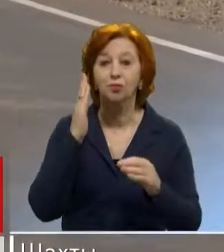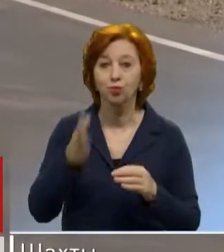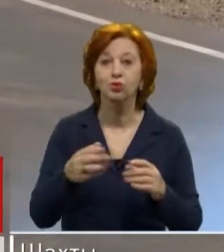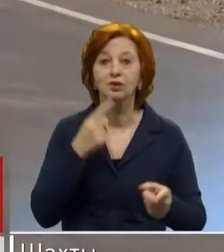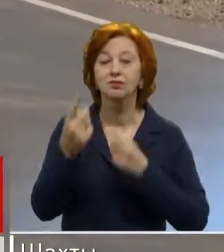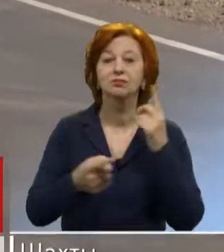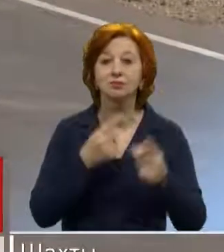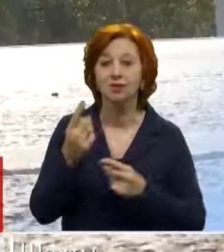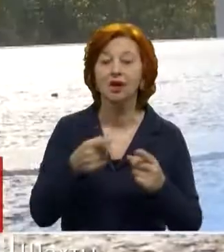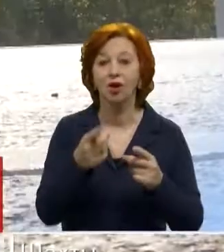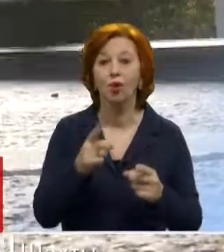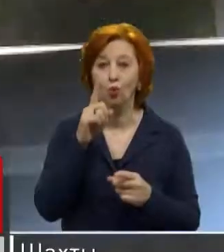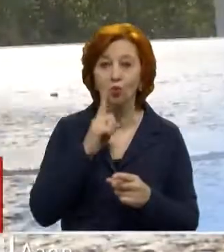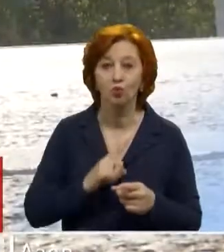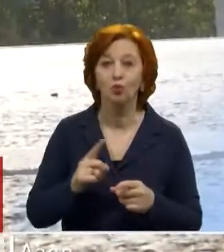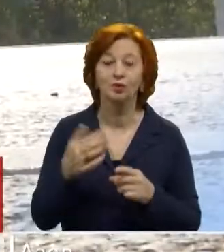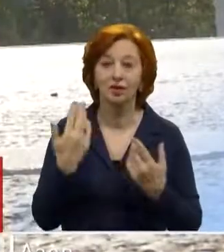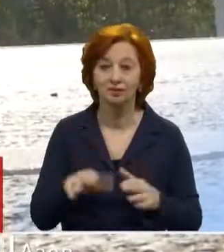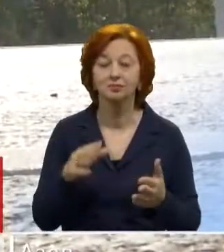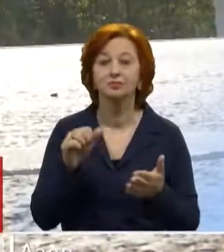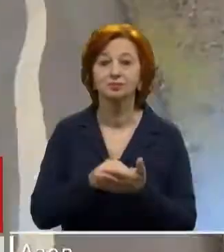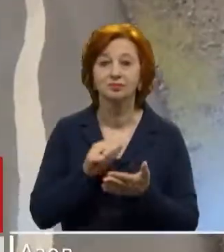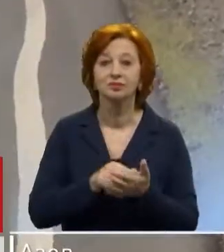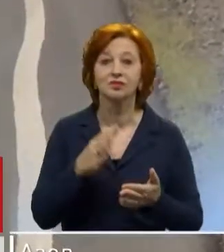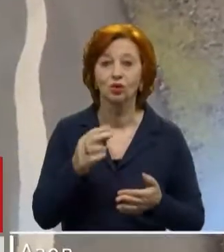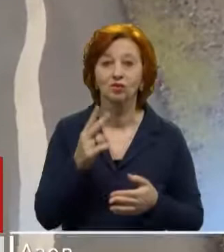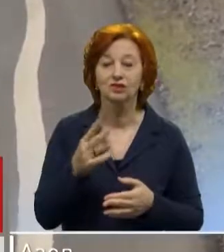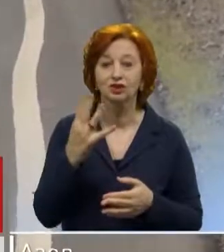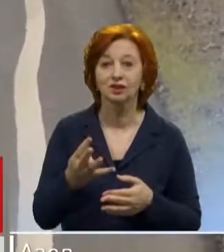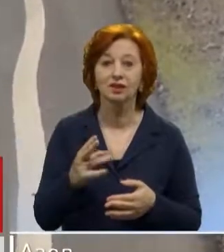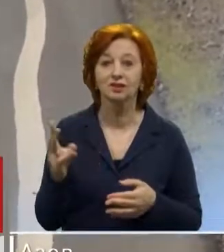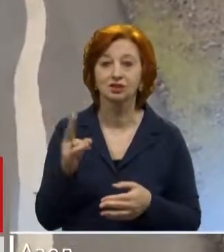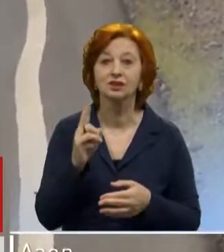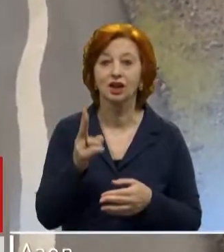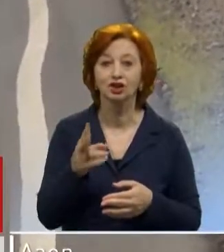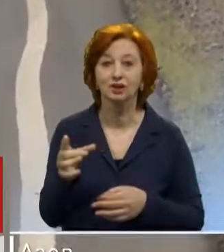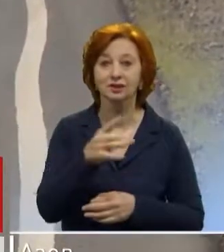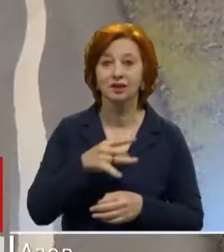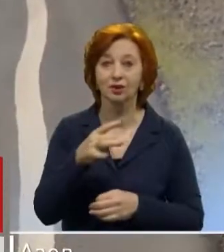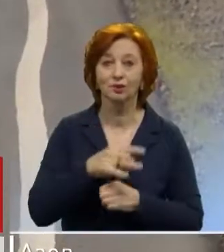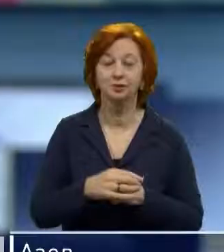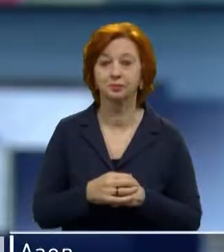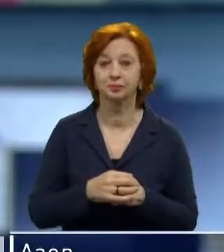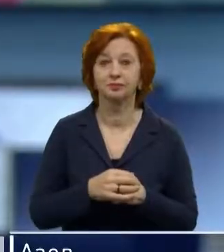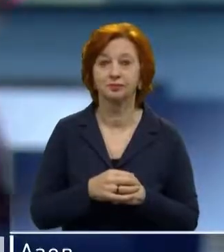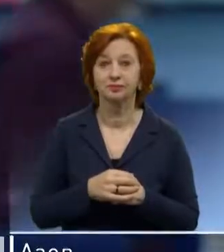станет комфортнее и безопаснее. Елена Рябжанова, Алексей Власов, Дон 24, Кашарский район.